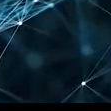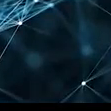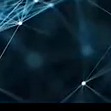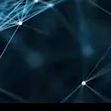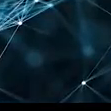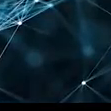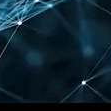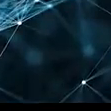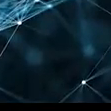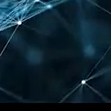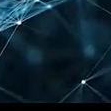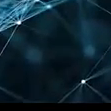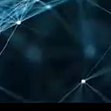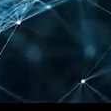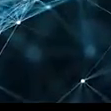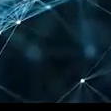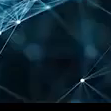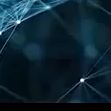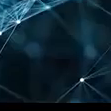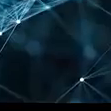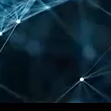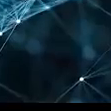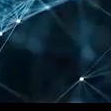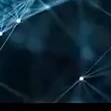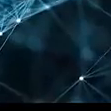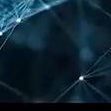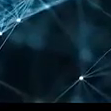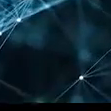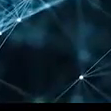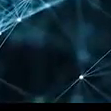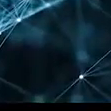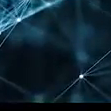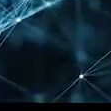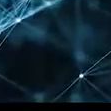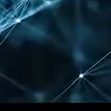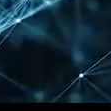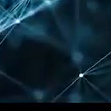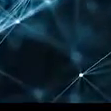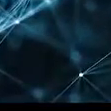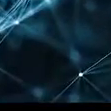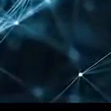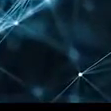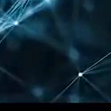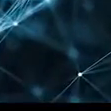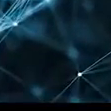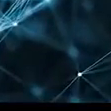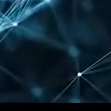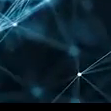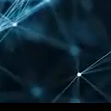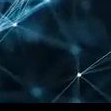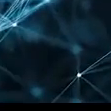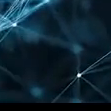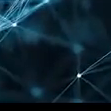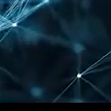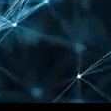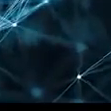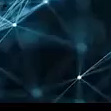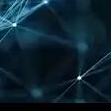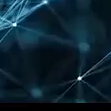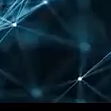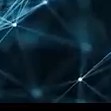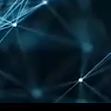qiziqish uyg'oting. Hamisha yangi bilimlarni olish va ularni uzoq vaqt yodda saqlab qolish istagida bo'ling. Agar siz o'rganayotgan